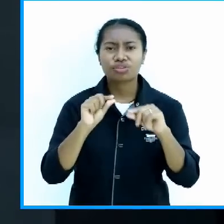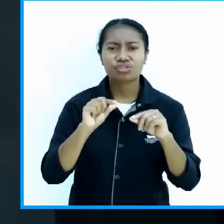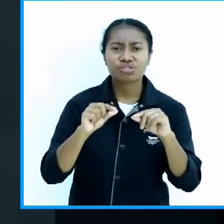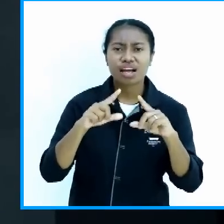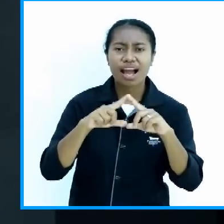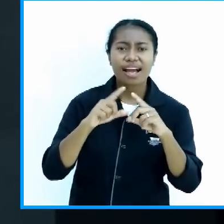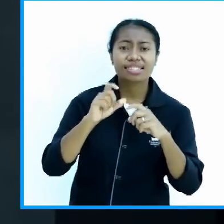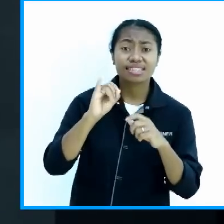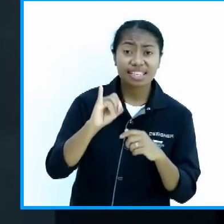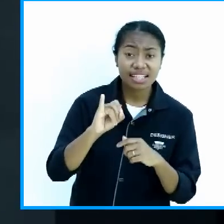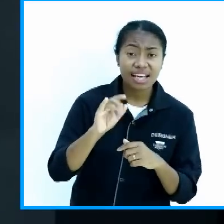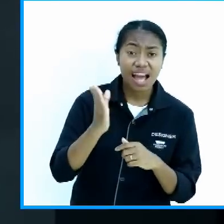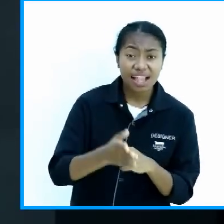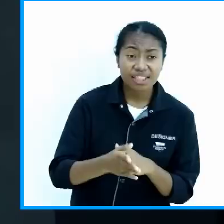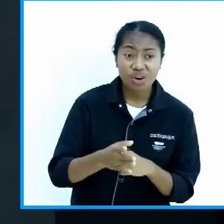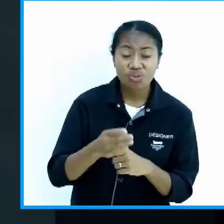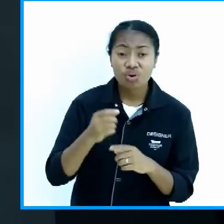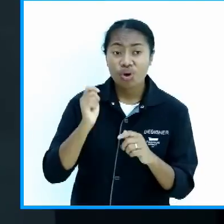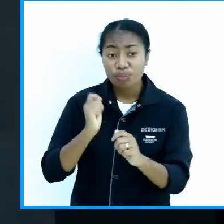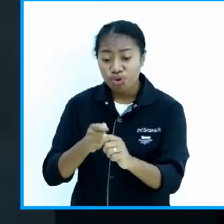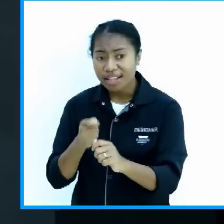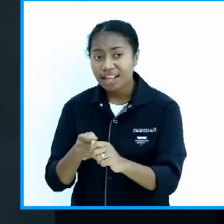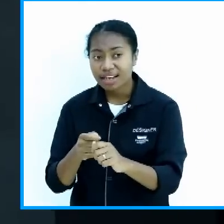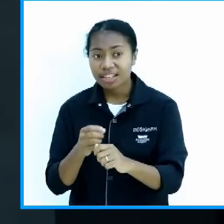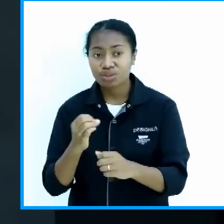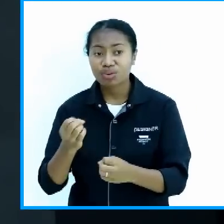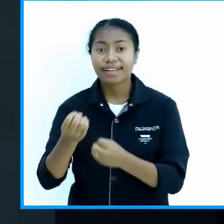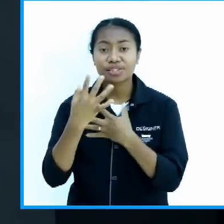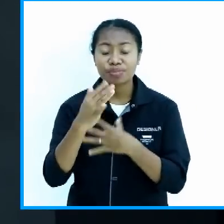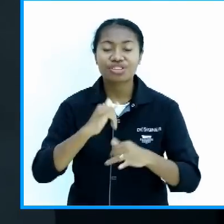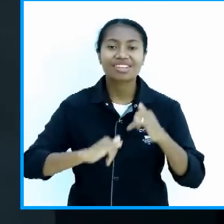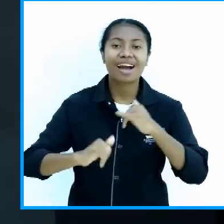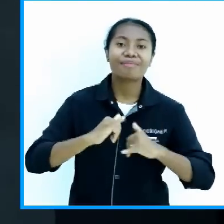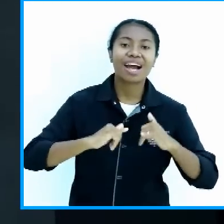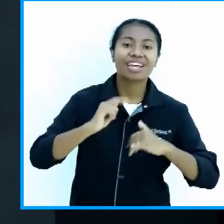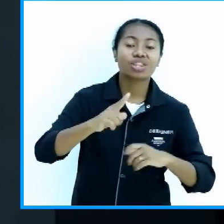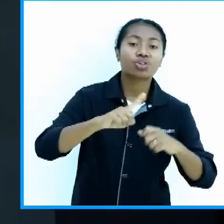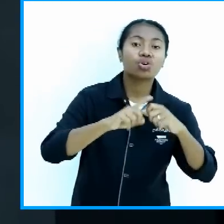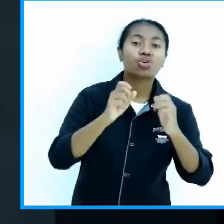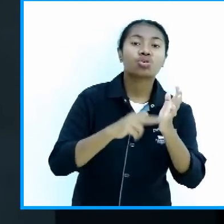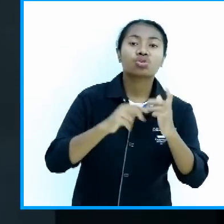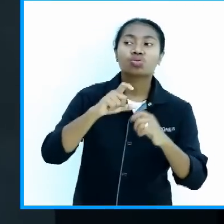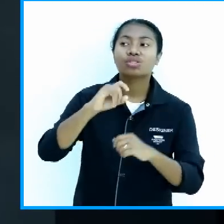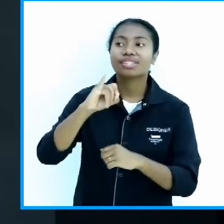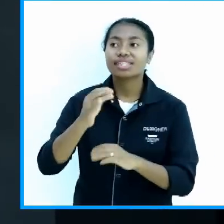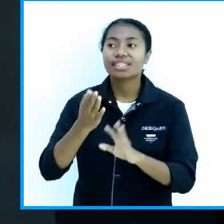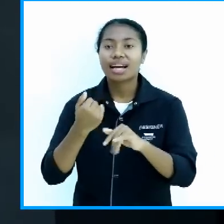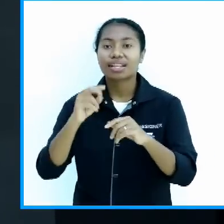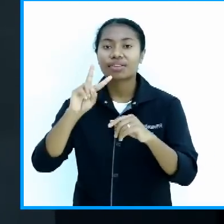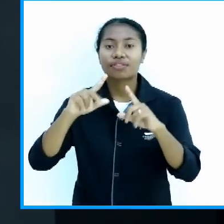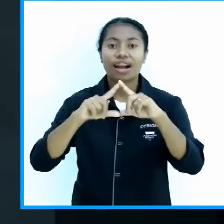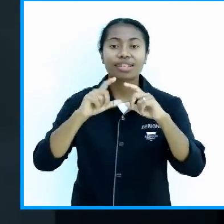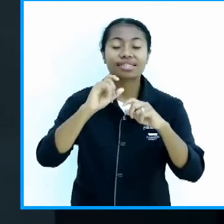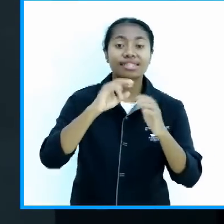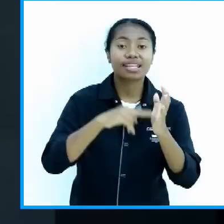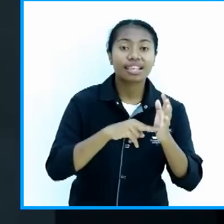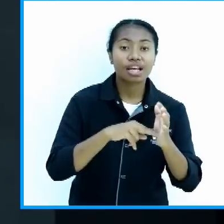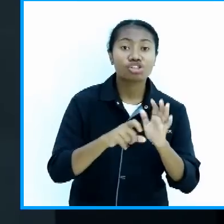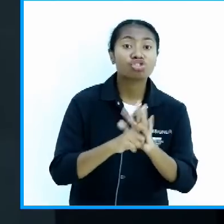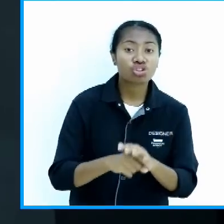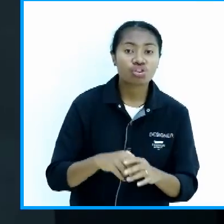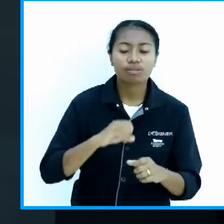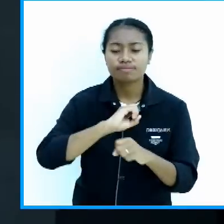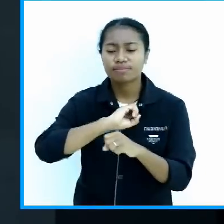virus buatan, responnya akan tetap sama. Inilah kunci dari vaksin. Jadi yang masuk itu COVID yang asli yang dari